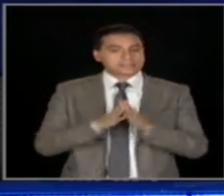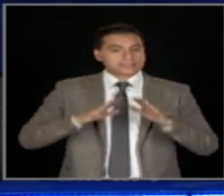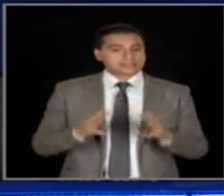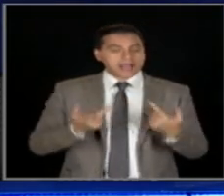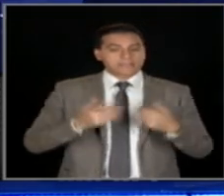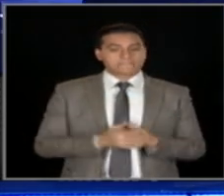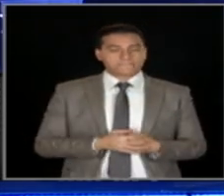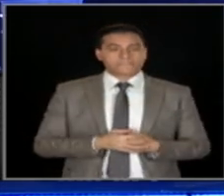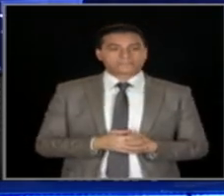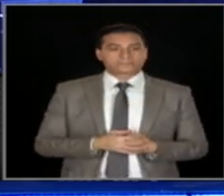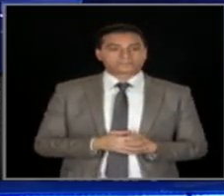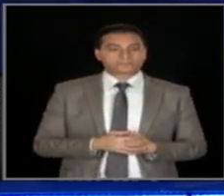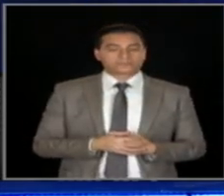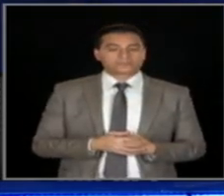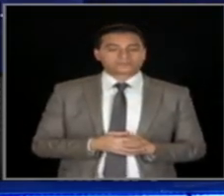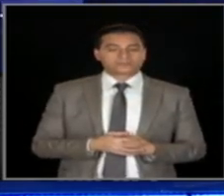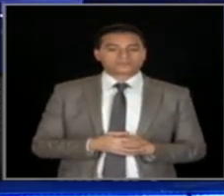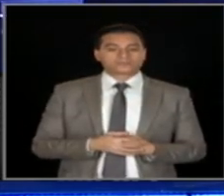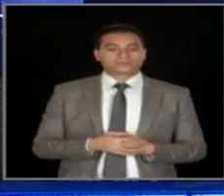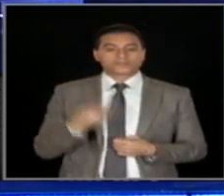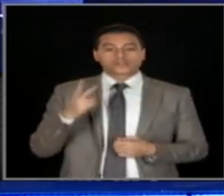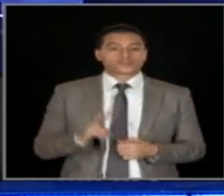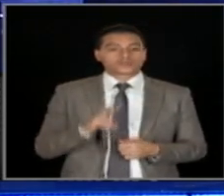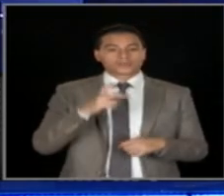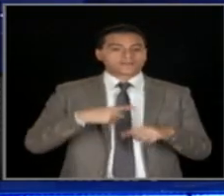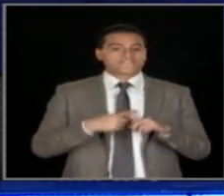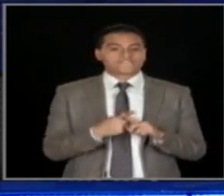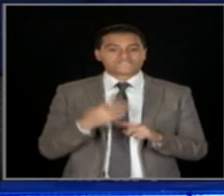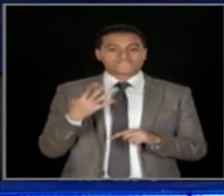زائد 87 يساوي كام؟